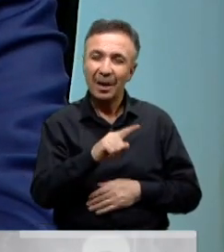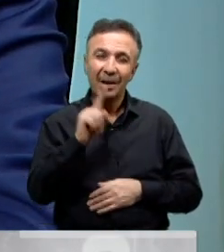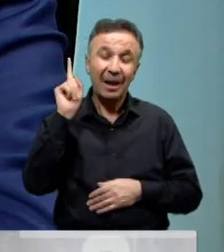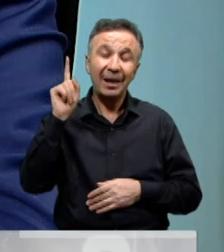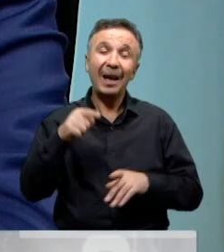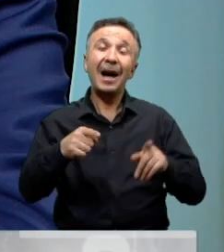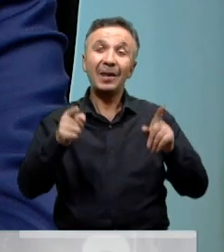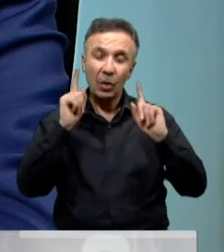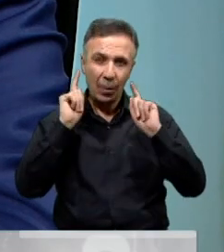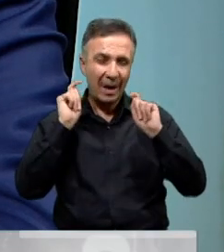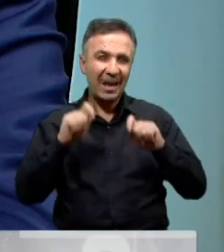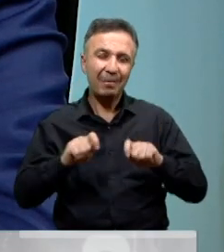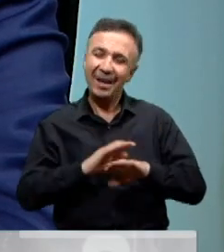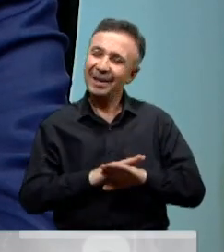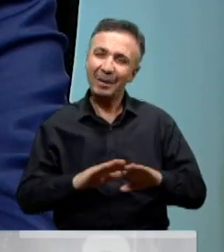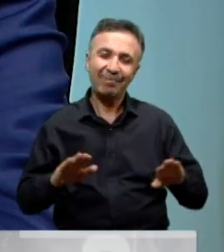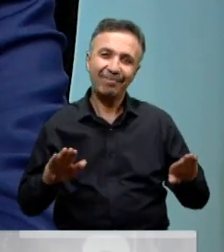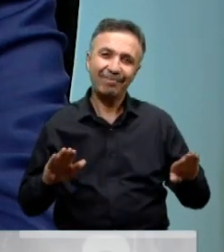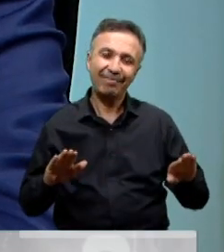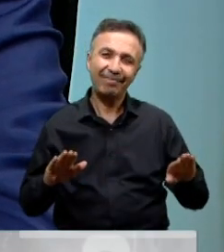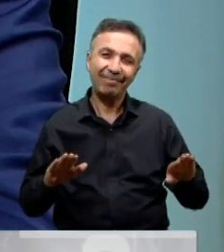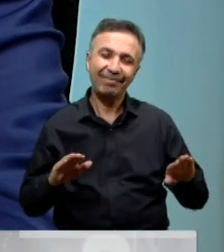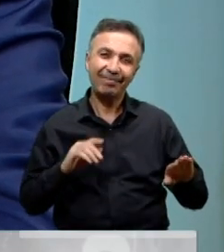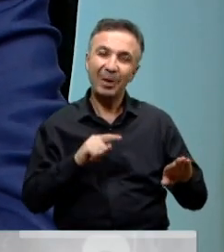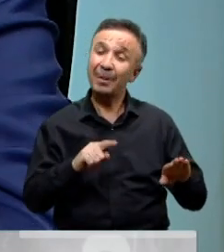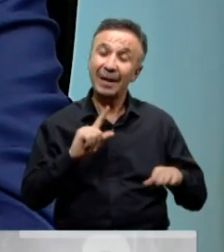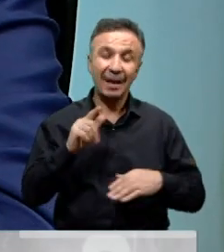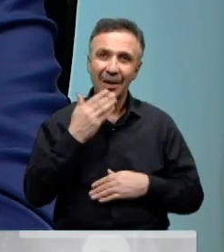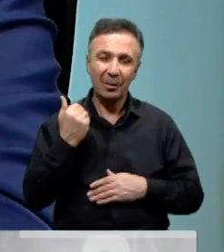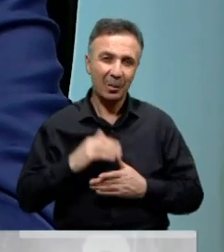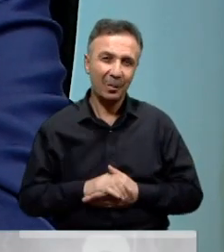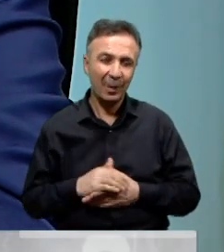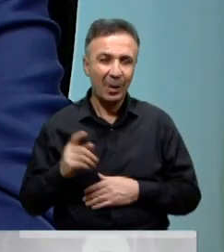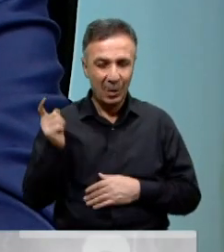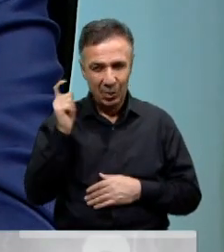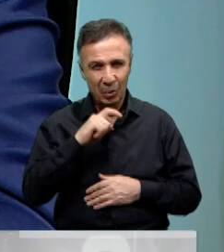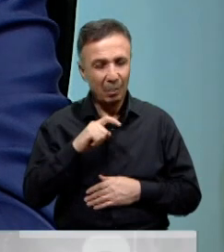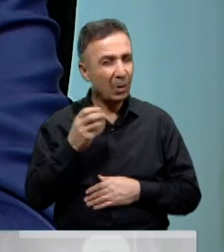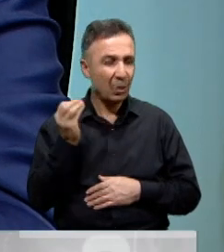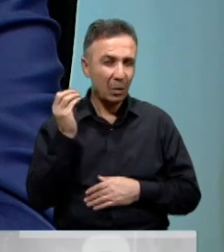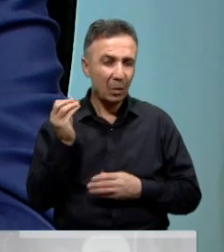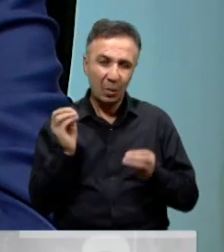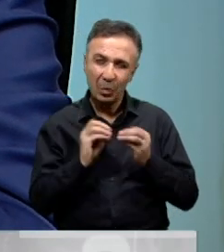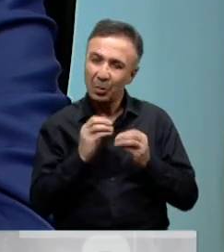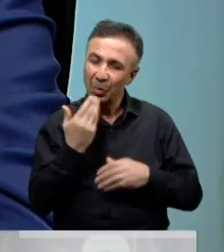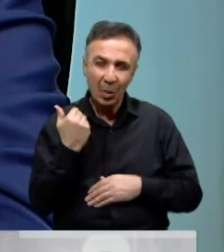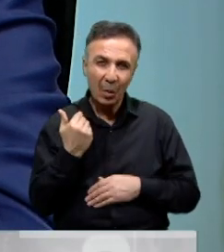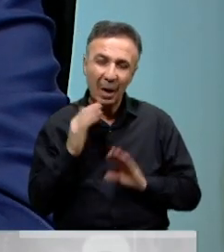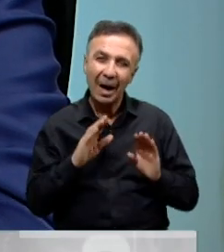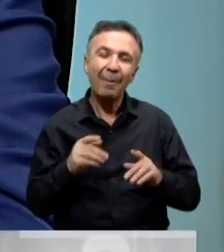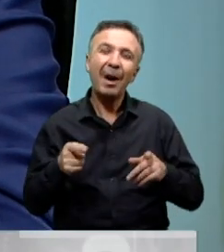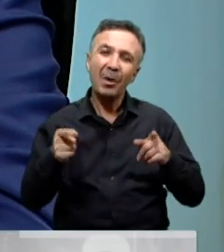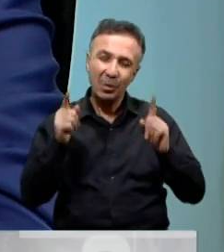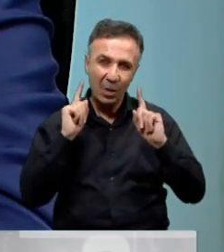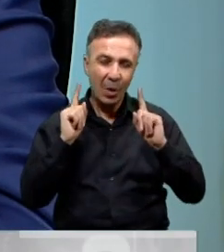istiğfar etmeleri yeterli haddizatında buna bile gerek yok yani çünkü bir suç işlememişler Lakin tövbe